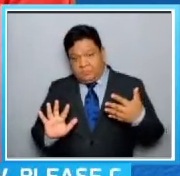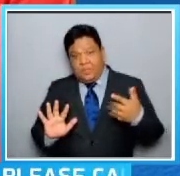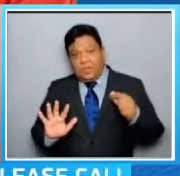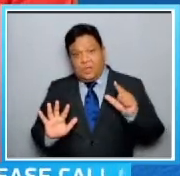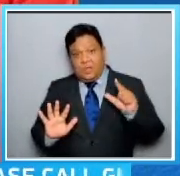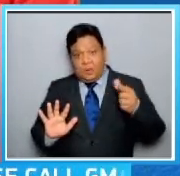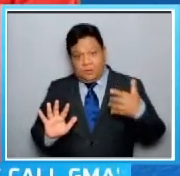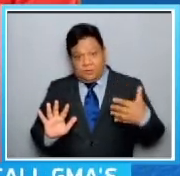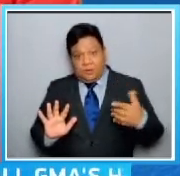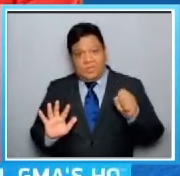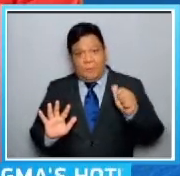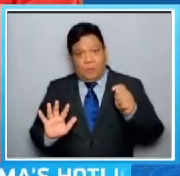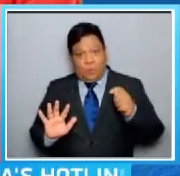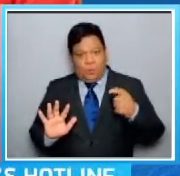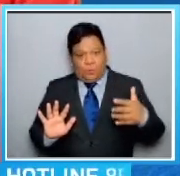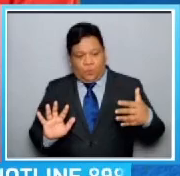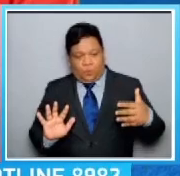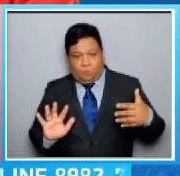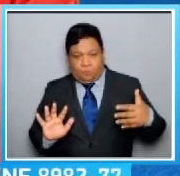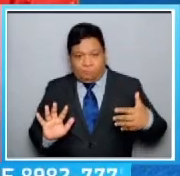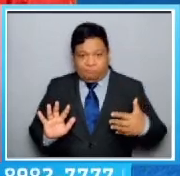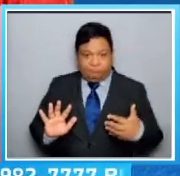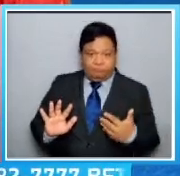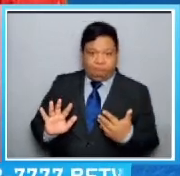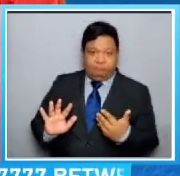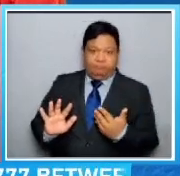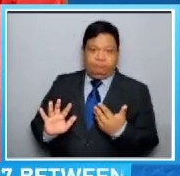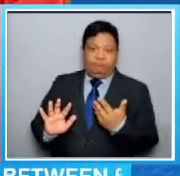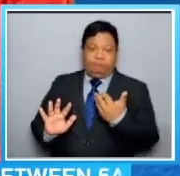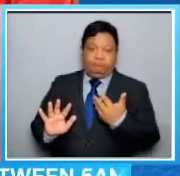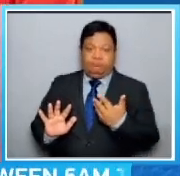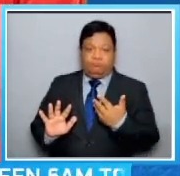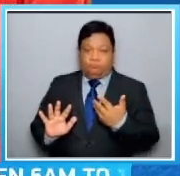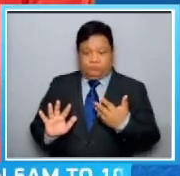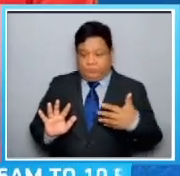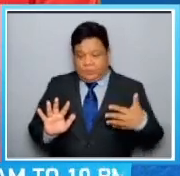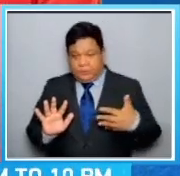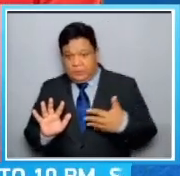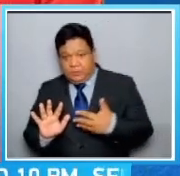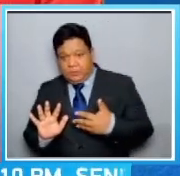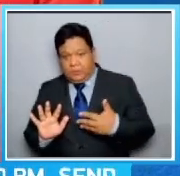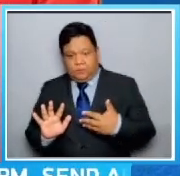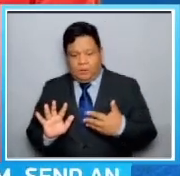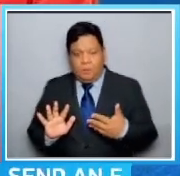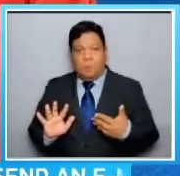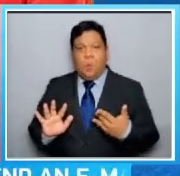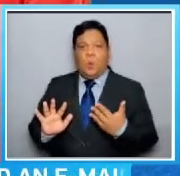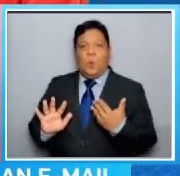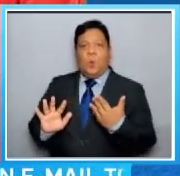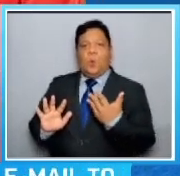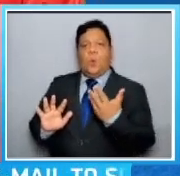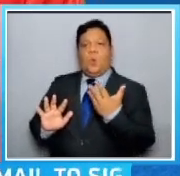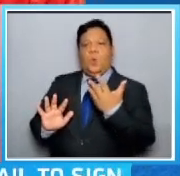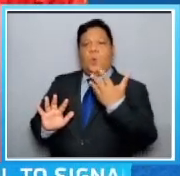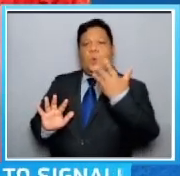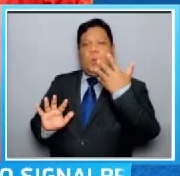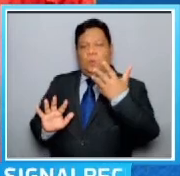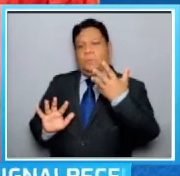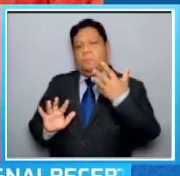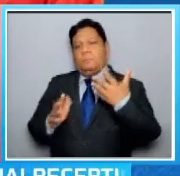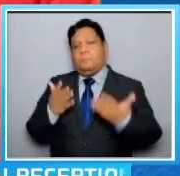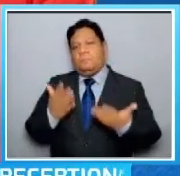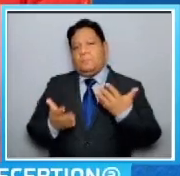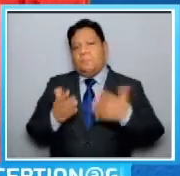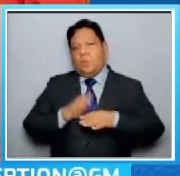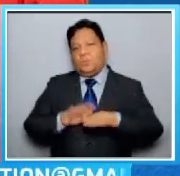Sabado, magbabago yung kanyang track, imbis na papasubsob, eh aangat yan hanggang sa posible sa Linggo, nasa